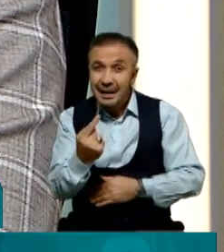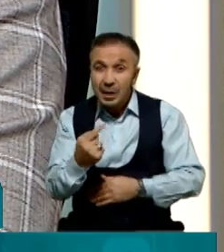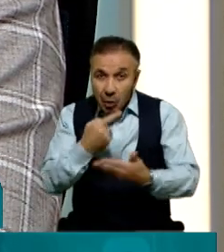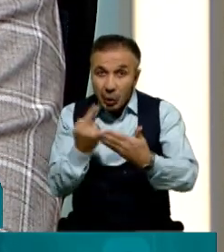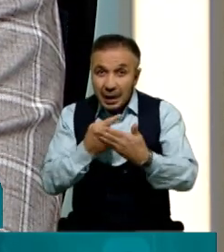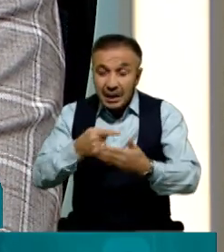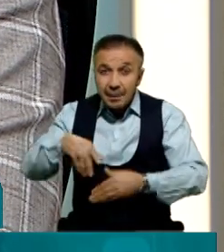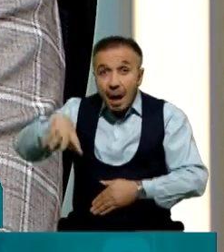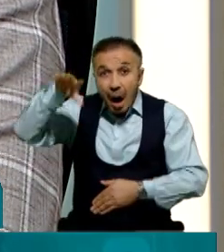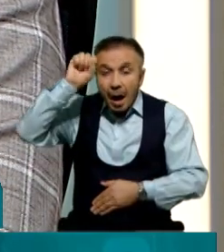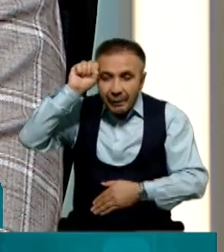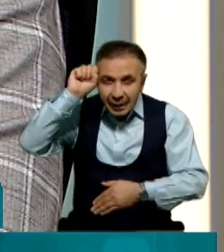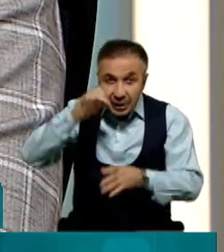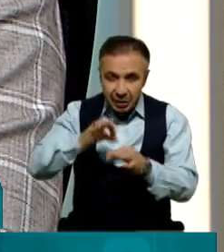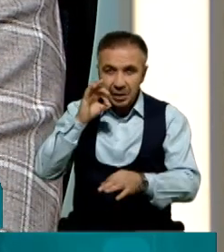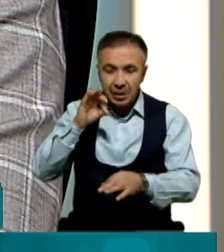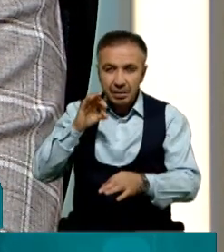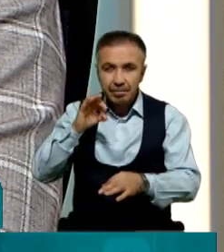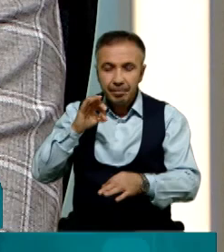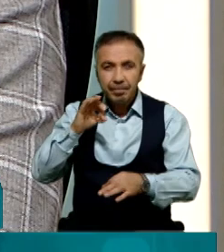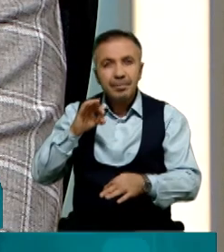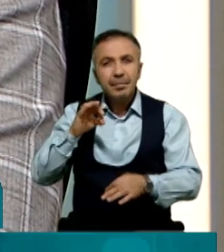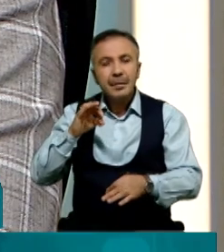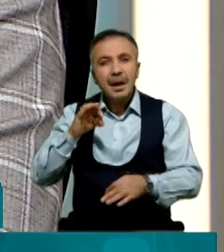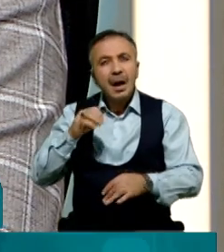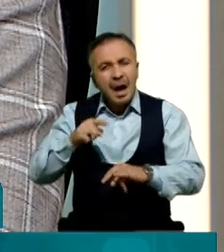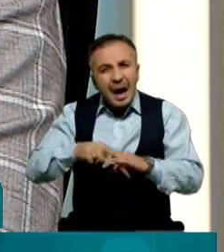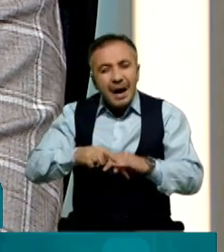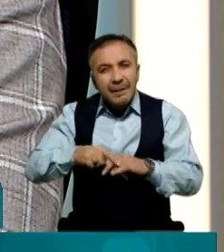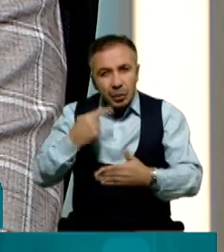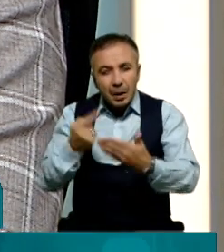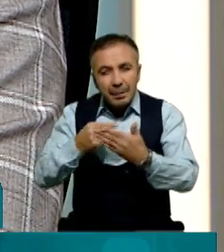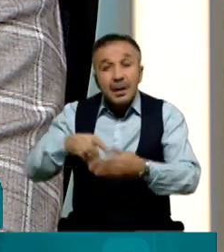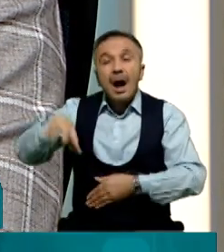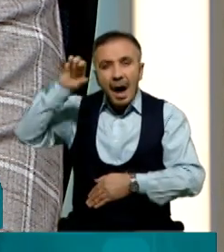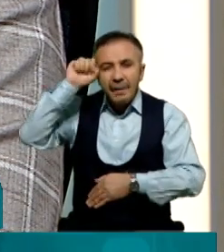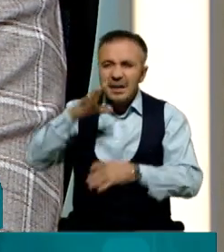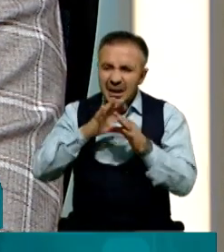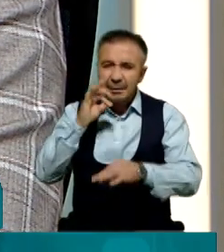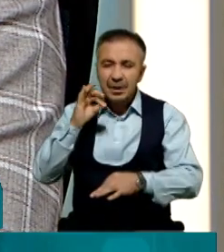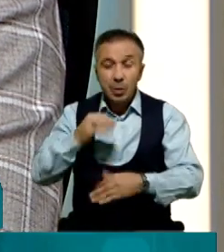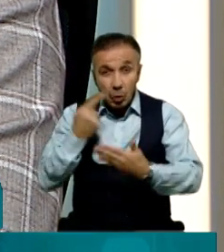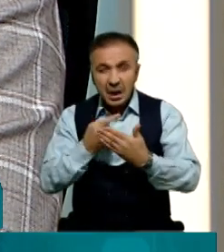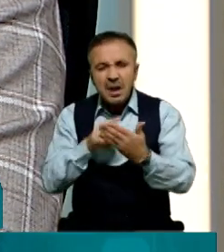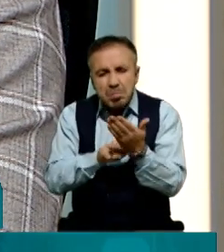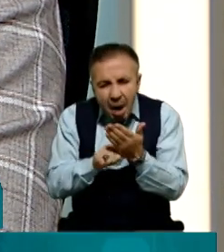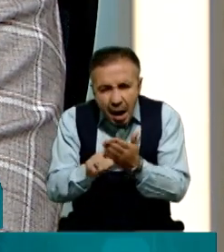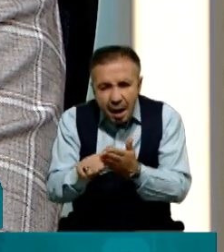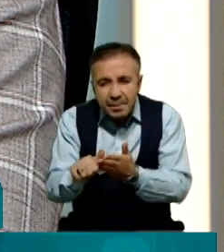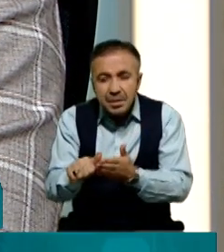Hafız kimdir hafızın tarifini yapalım Kur'an'ın lafını ezberleyen